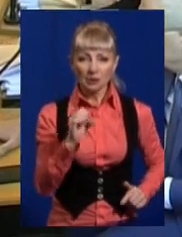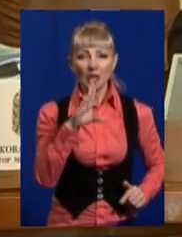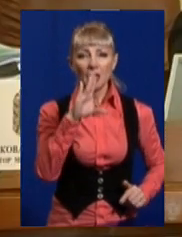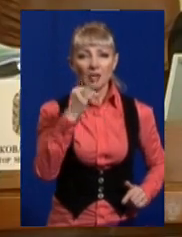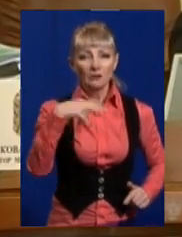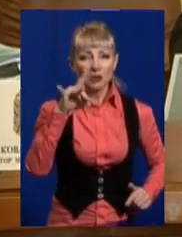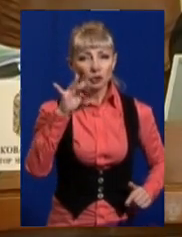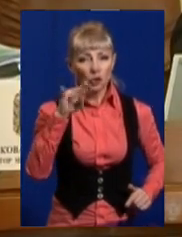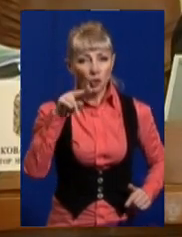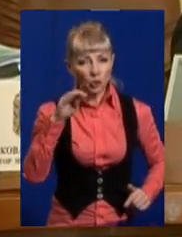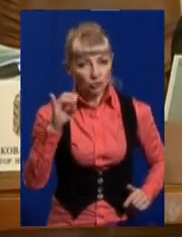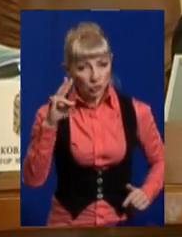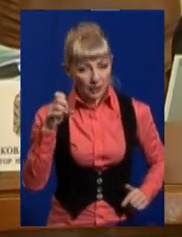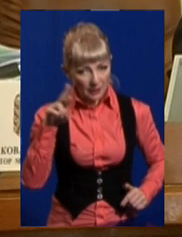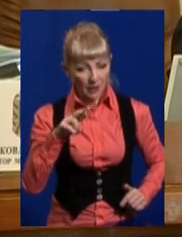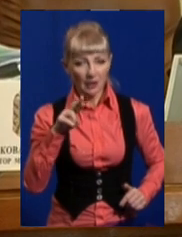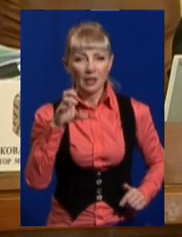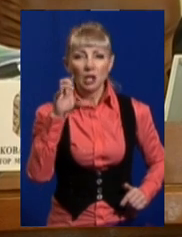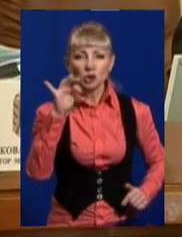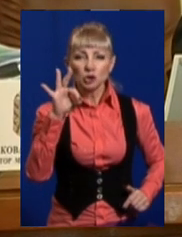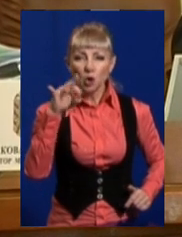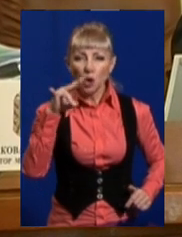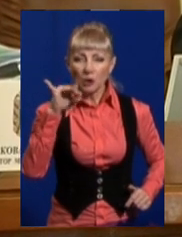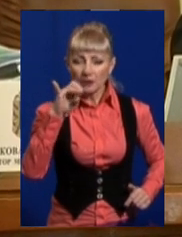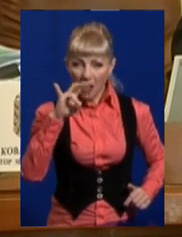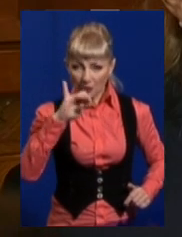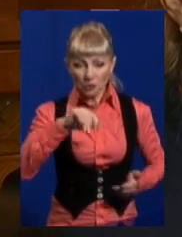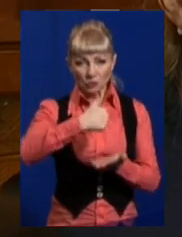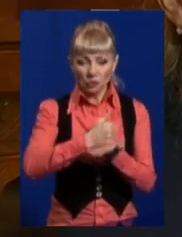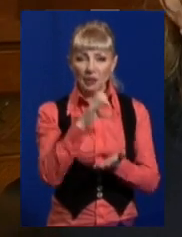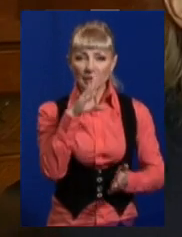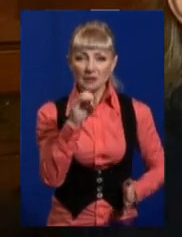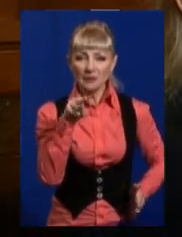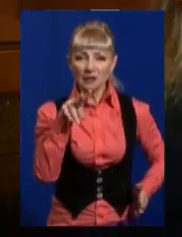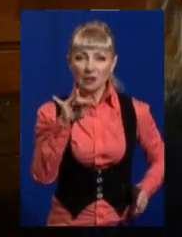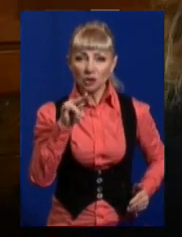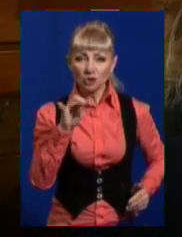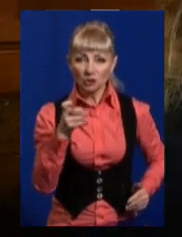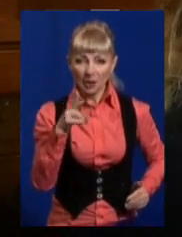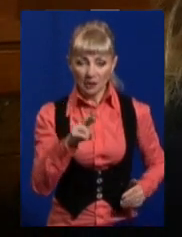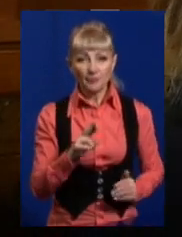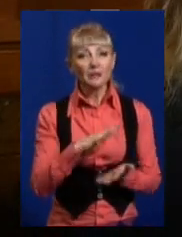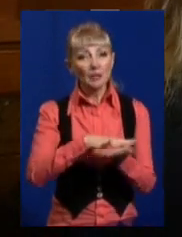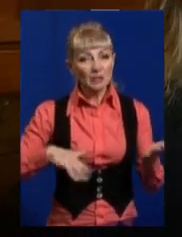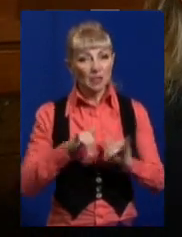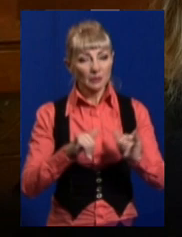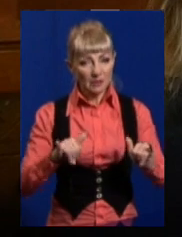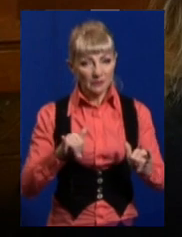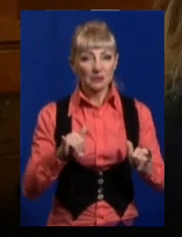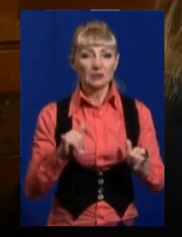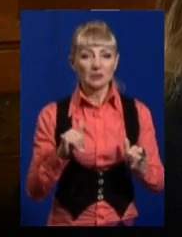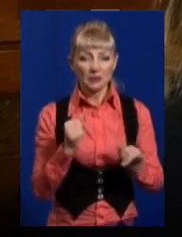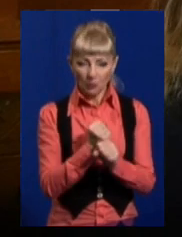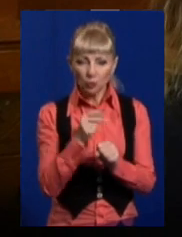«Солідарність». Очолила об'єднання голова обладміністрації Юлія Світлична. Продовжуємо роботу щодо розвитку Харківської області.